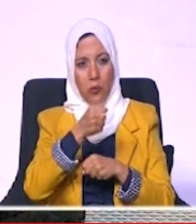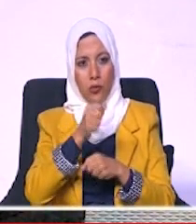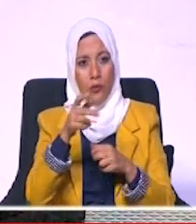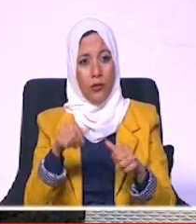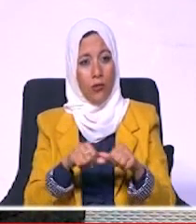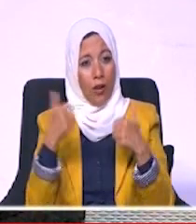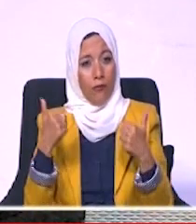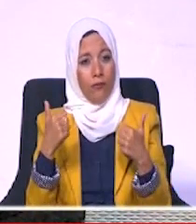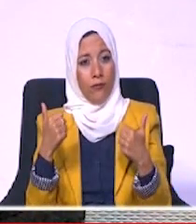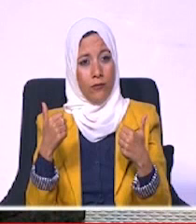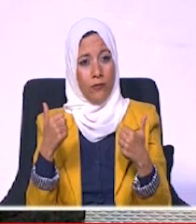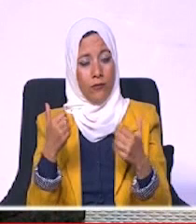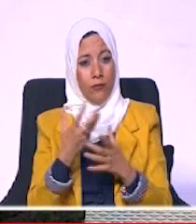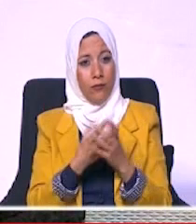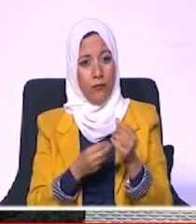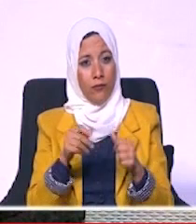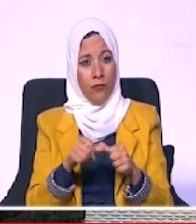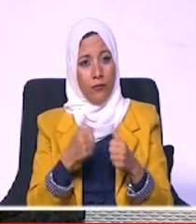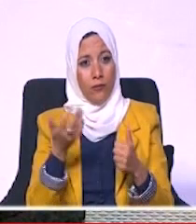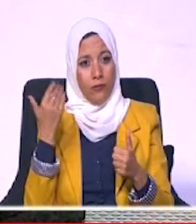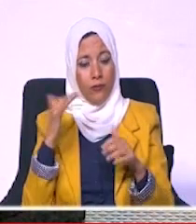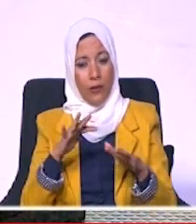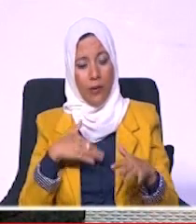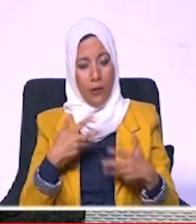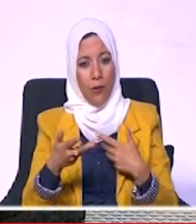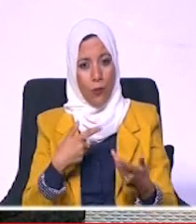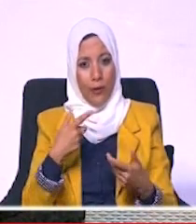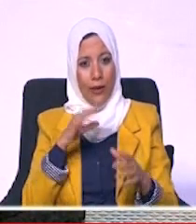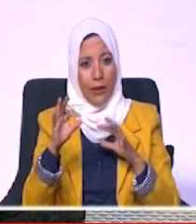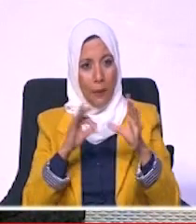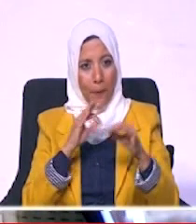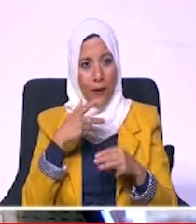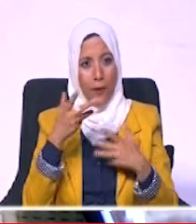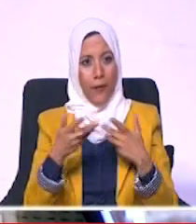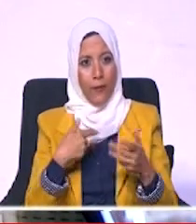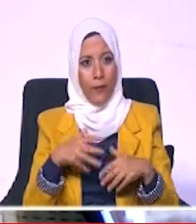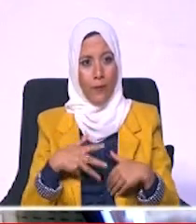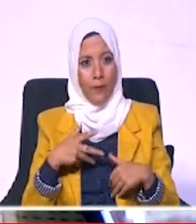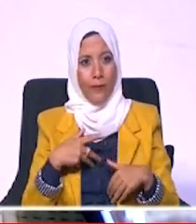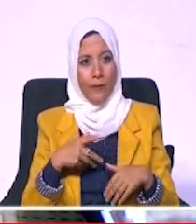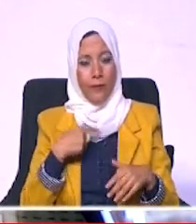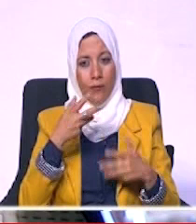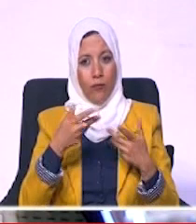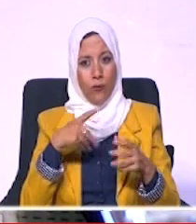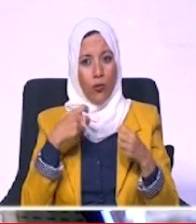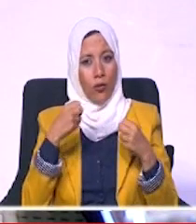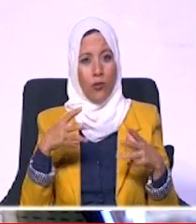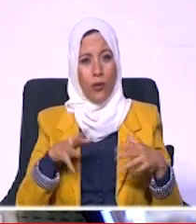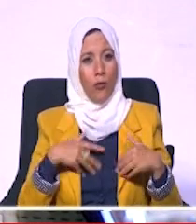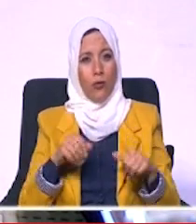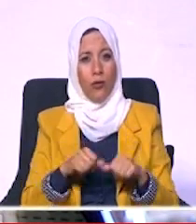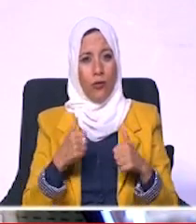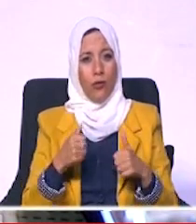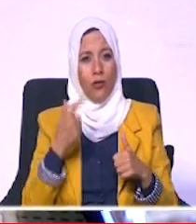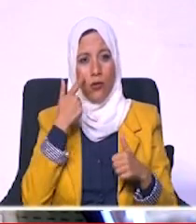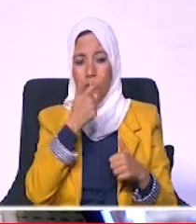طلاق. انت كنت قاعد معايا وبتحكي لي وبتقول لي خلاص، شايف